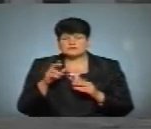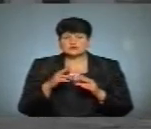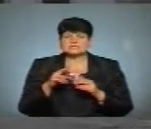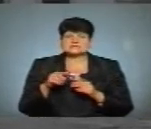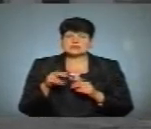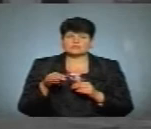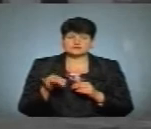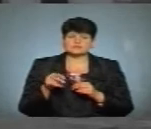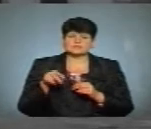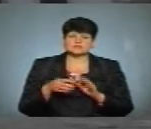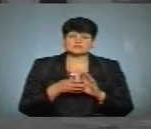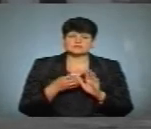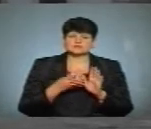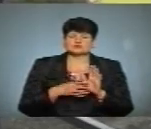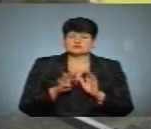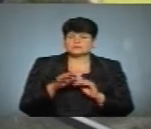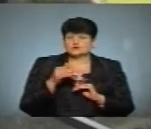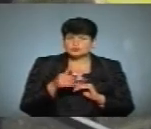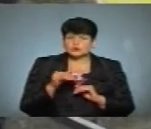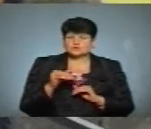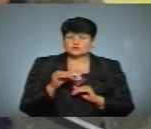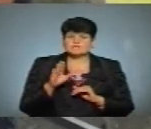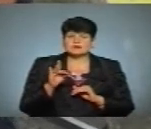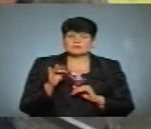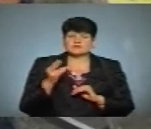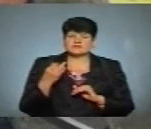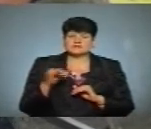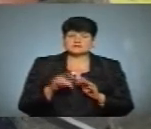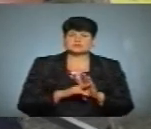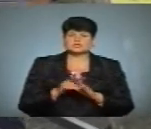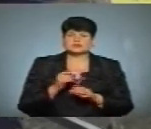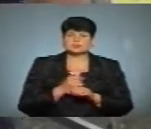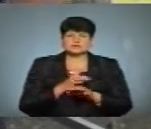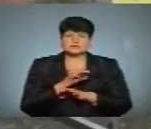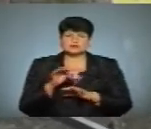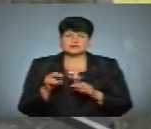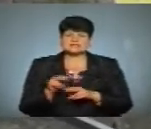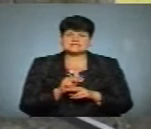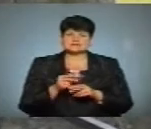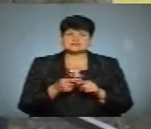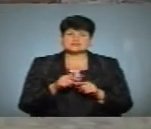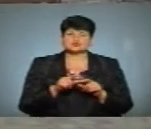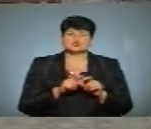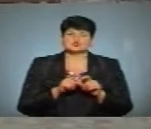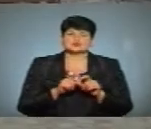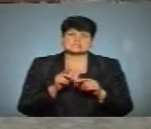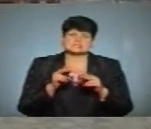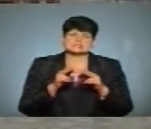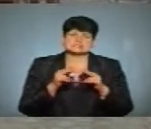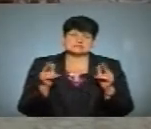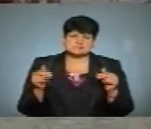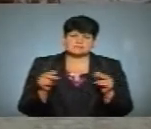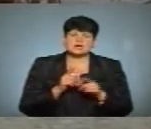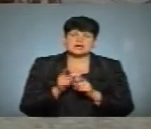У 1994 році Юрій Вербовецький почав робити проєкт реставрації цього замку. За його словами,